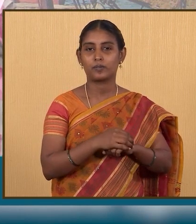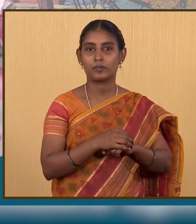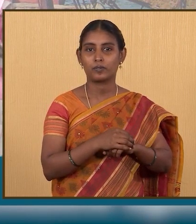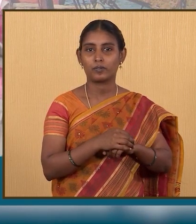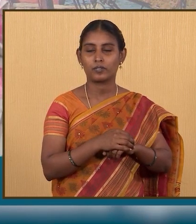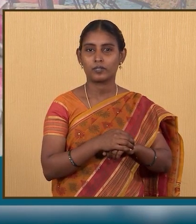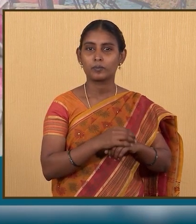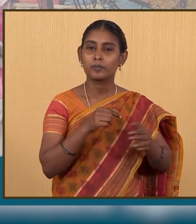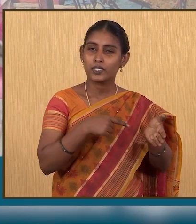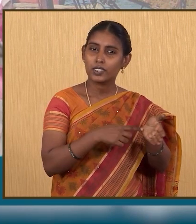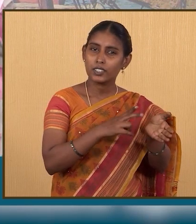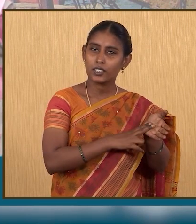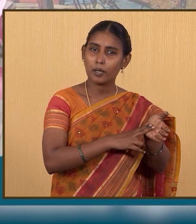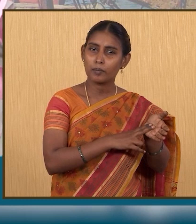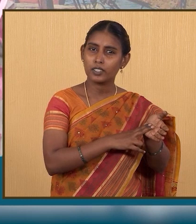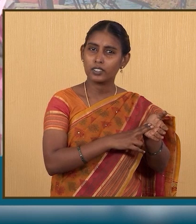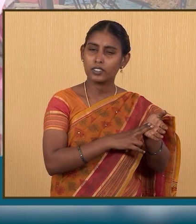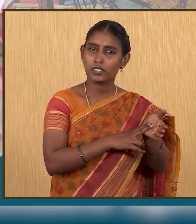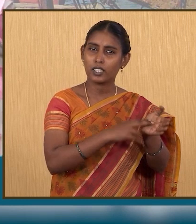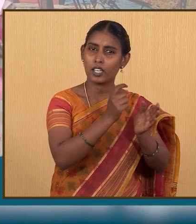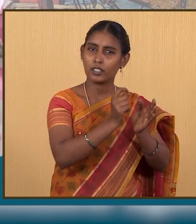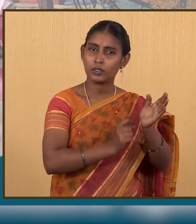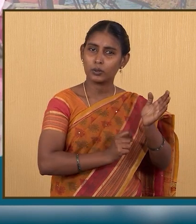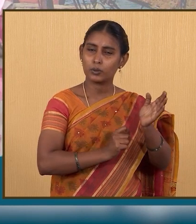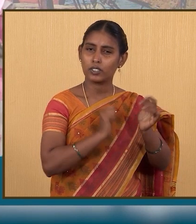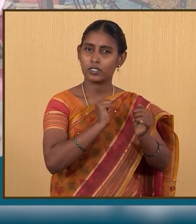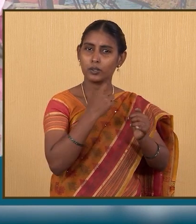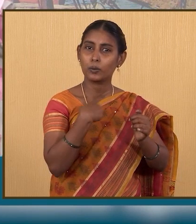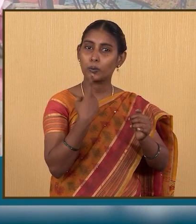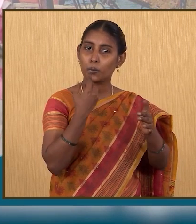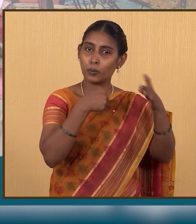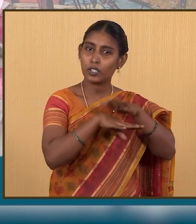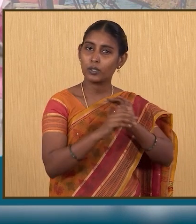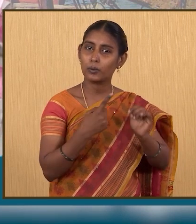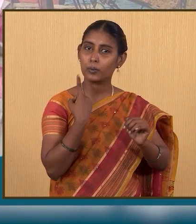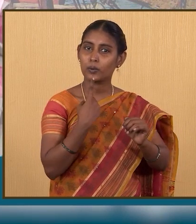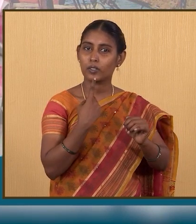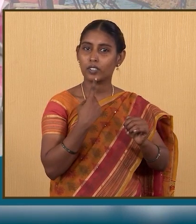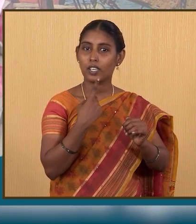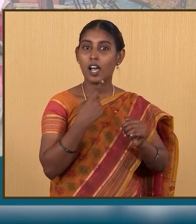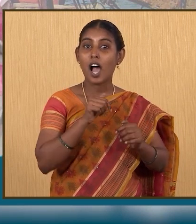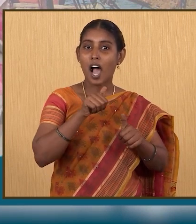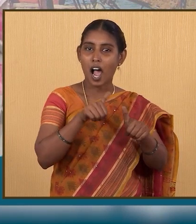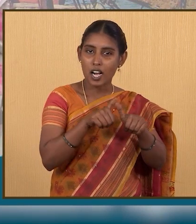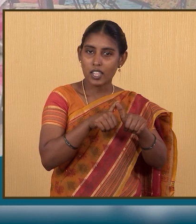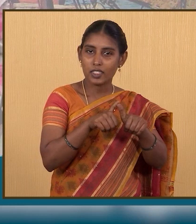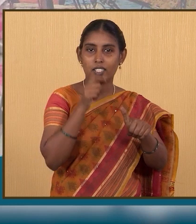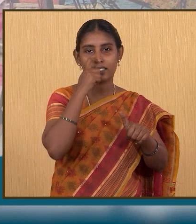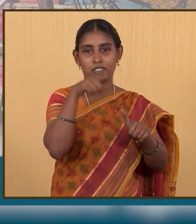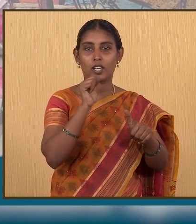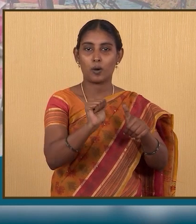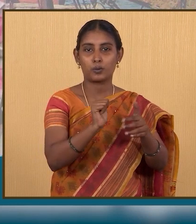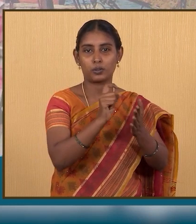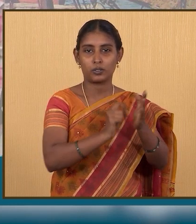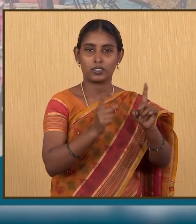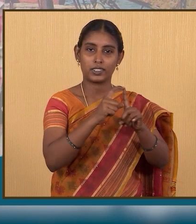போலோவோட குறிப்புகள். அடுத்து தமிழ்நாட்டு குறிப்புகள் பார்த்தோம் இல்லையா, அதில் முக்கியமான குறிப்பு யாருடையது,